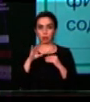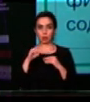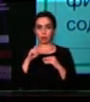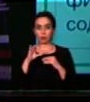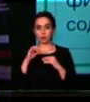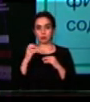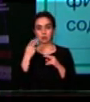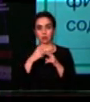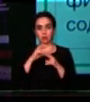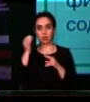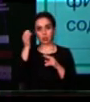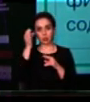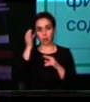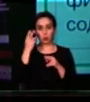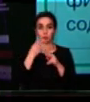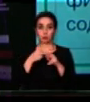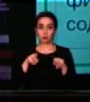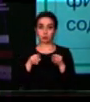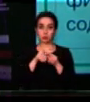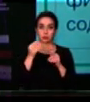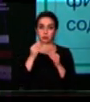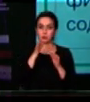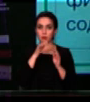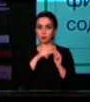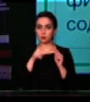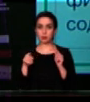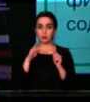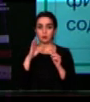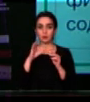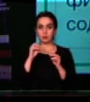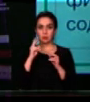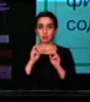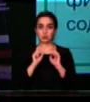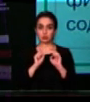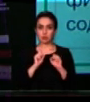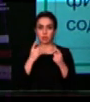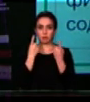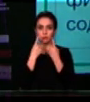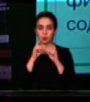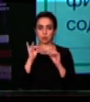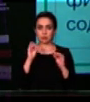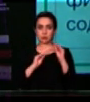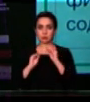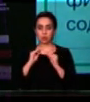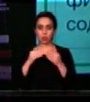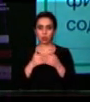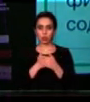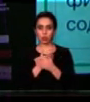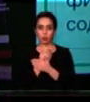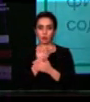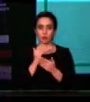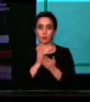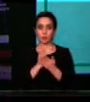это «наука», которая изучает разработанные в течение многих веков методы защиты информации и создает новые